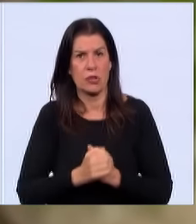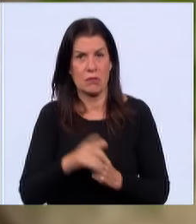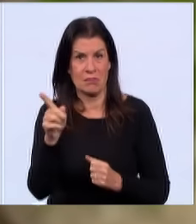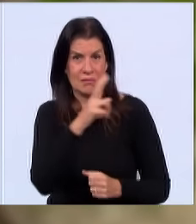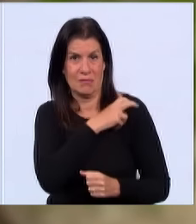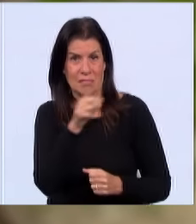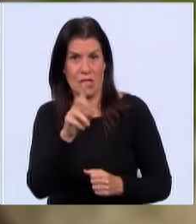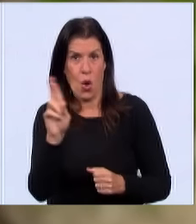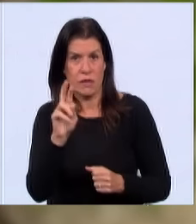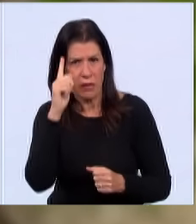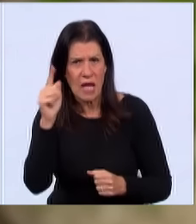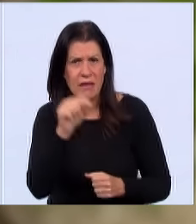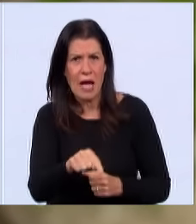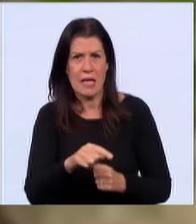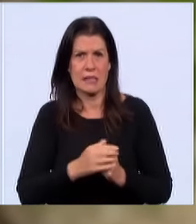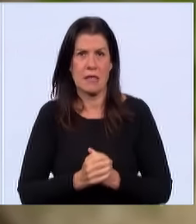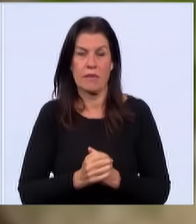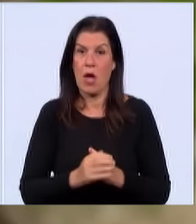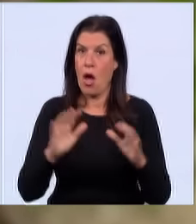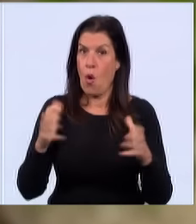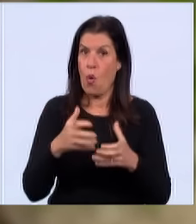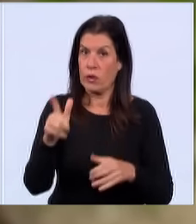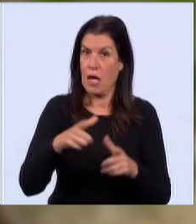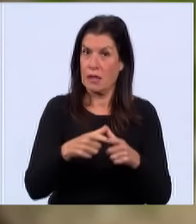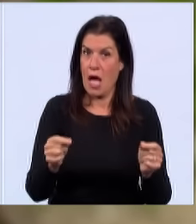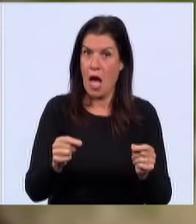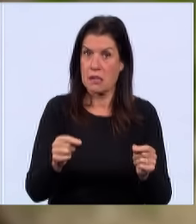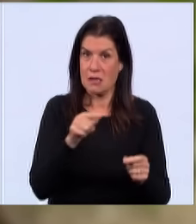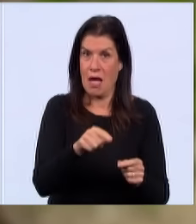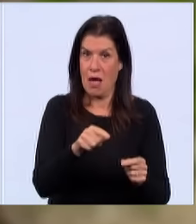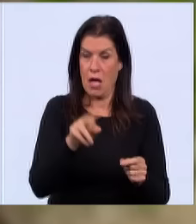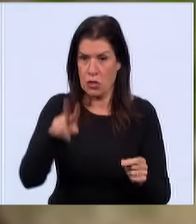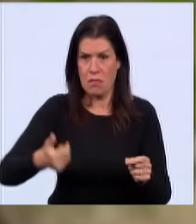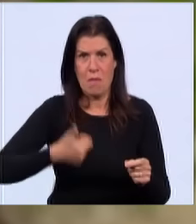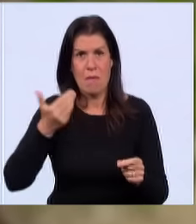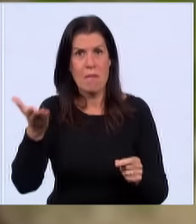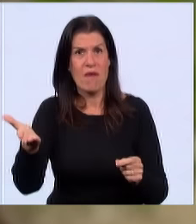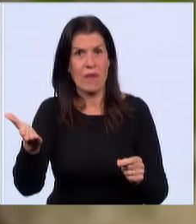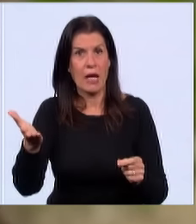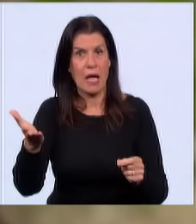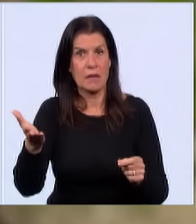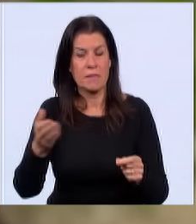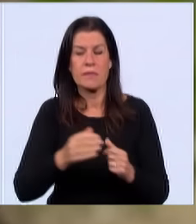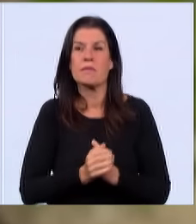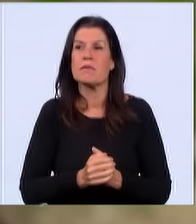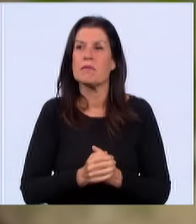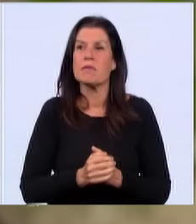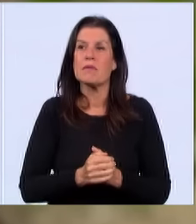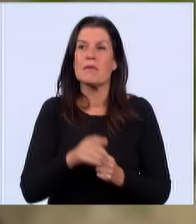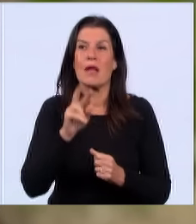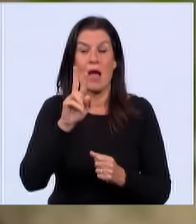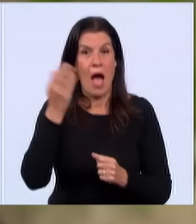באוגדת עזה, שתחת פיקודו של רוזנפלד, הוכנה מצגת חומת יריחו. מצגת שנחשפה בתאגיד ומתארת